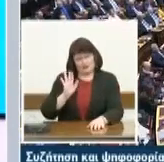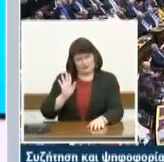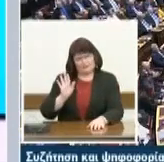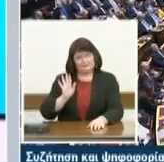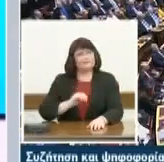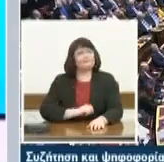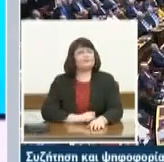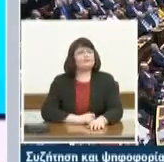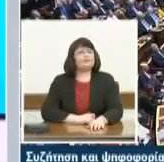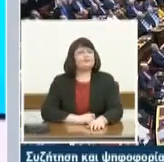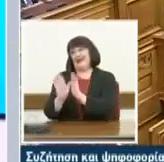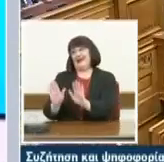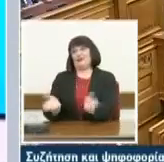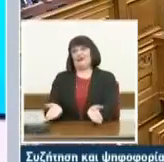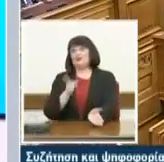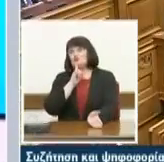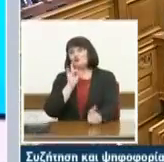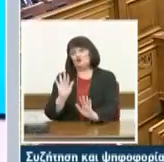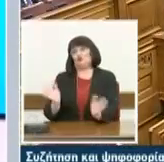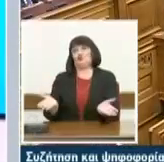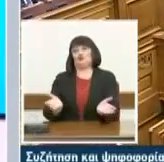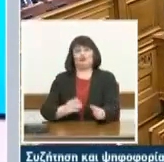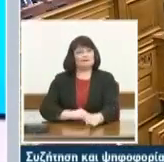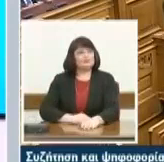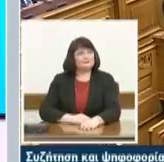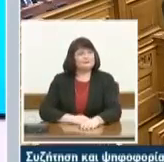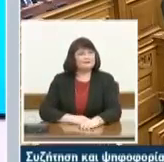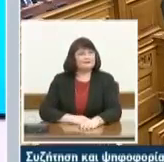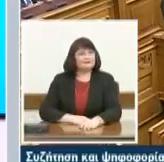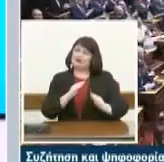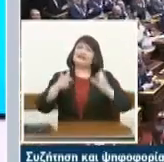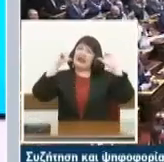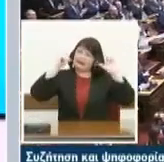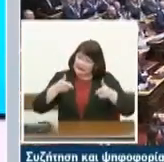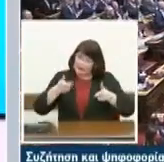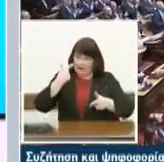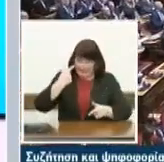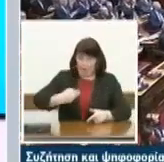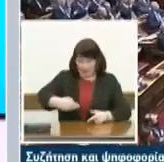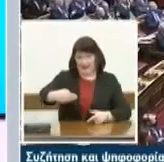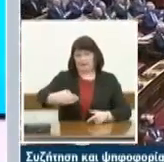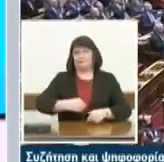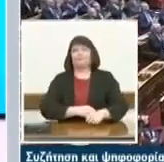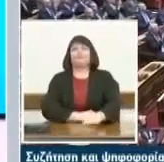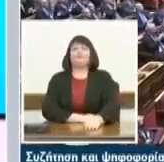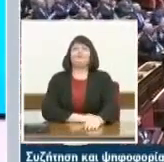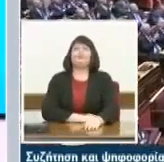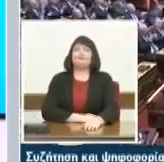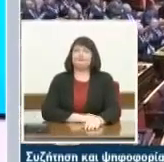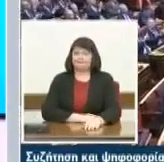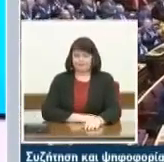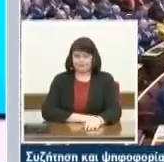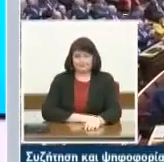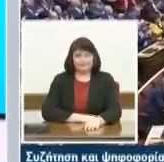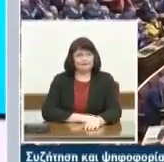του κύριου Καούκη, θεωρείτε? Ως κόμμα. Κοιτάξτε, εμείς σαν κόμμα έχουμε εδώ και ένα μεγάλο